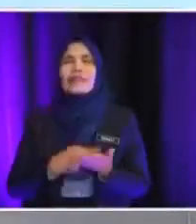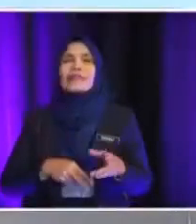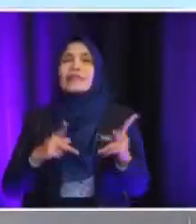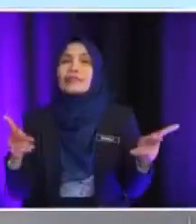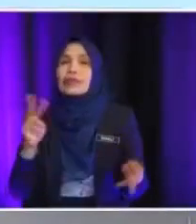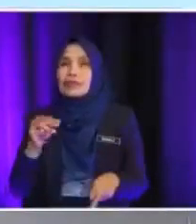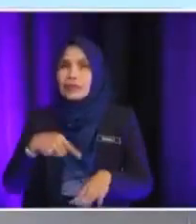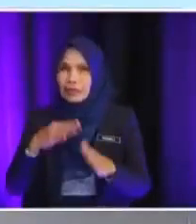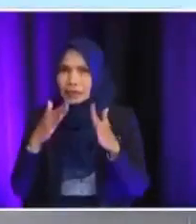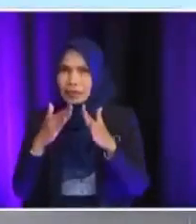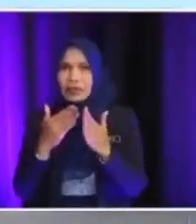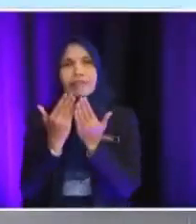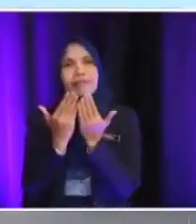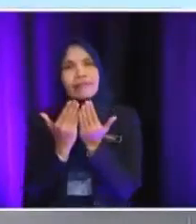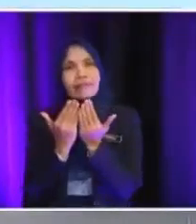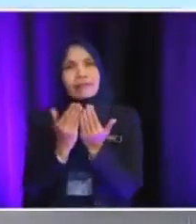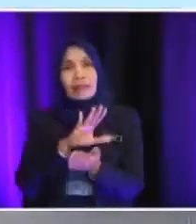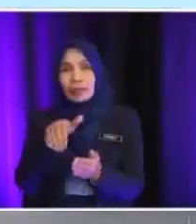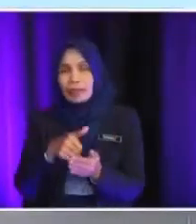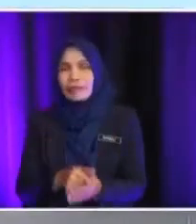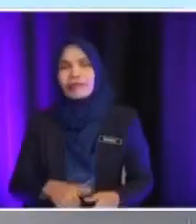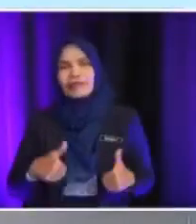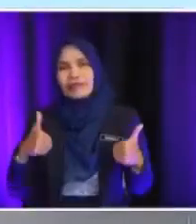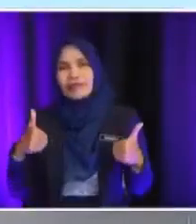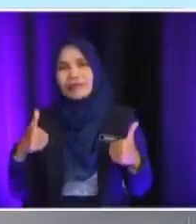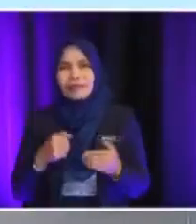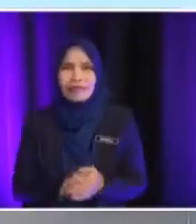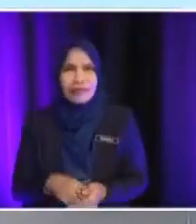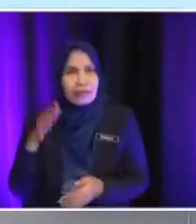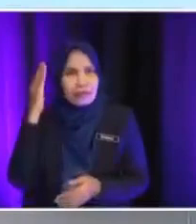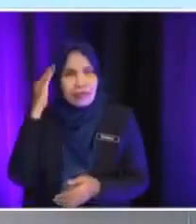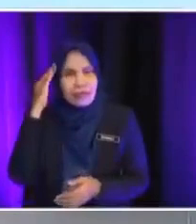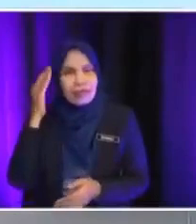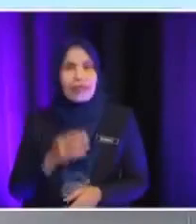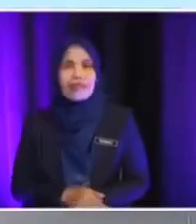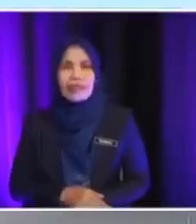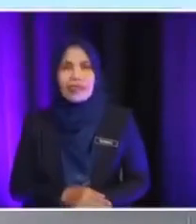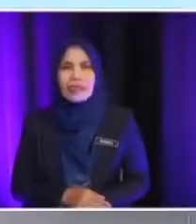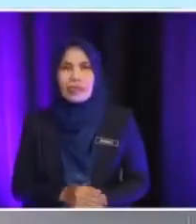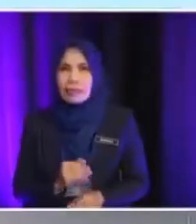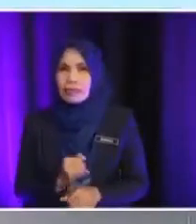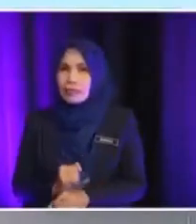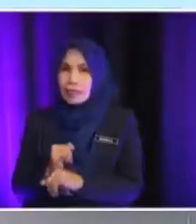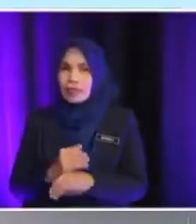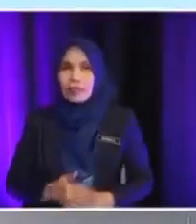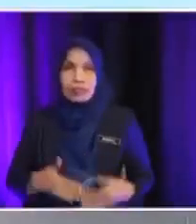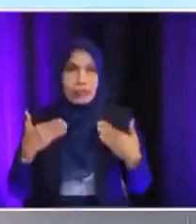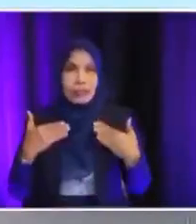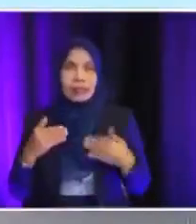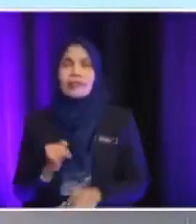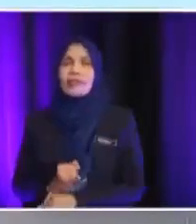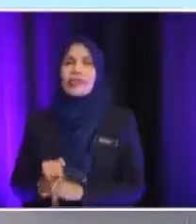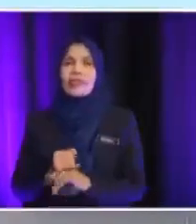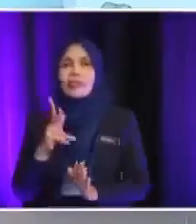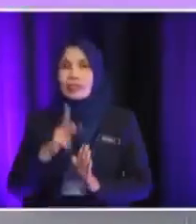rumah? Kita doakan dalam keadaan yang sihat sejahtera. Ingat pesanan Ria selalu, jaga diri, jaga kesihatan. Baik, hari ini murid-murid, kita nak